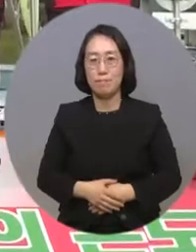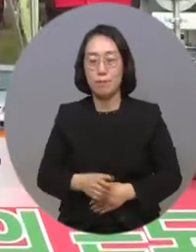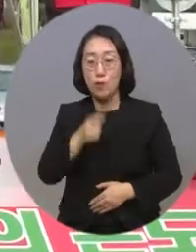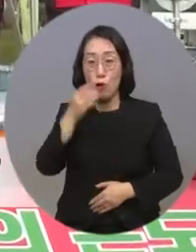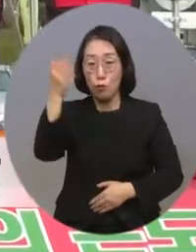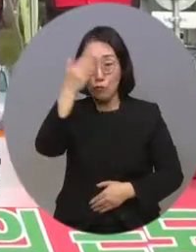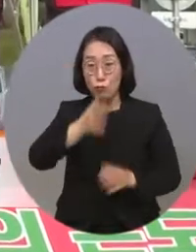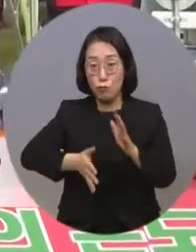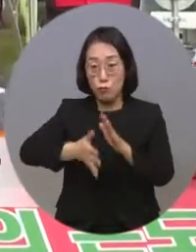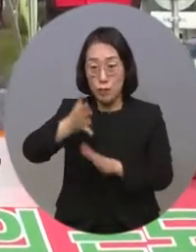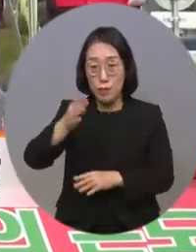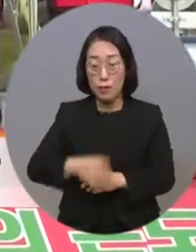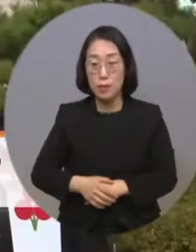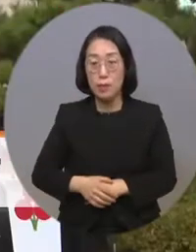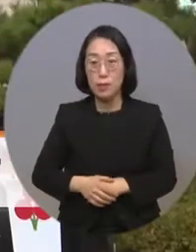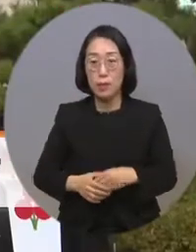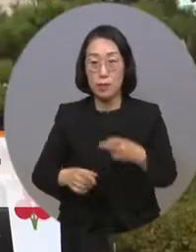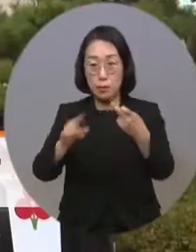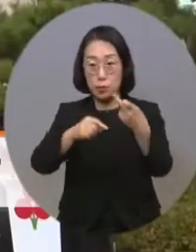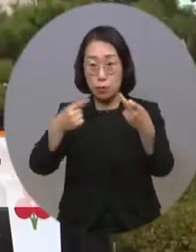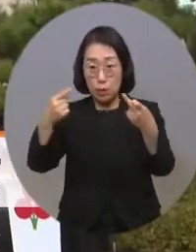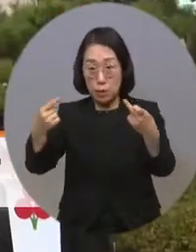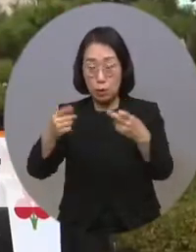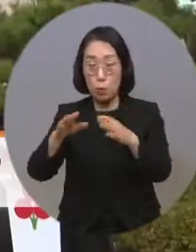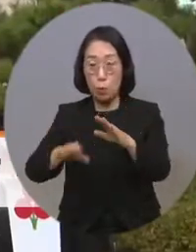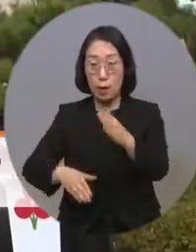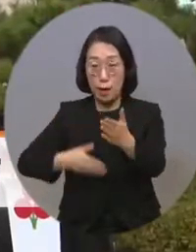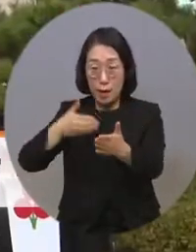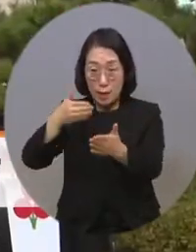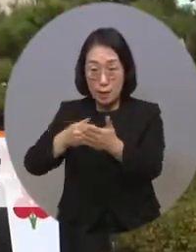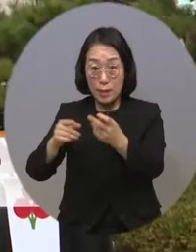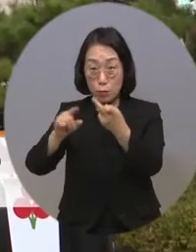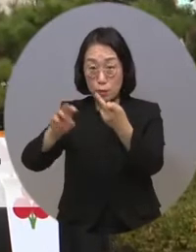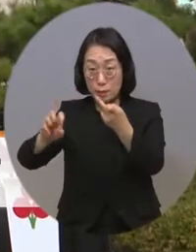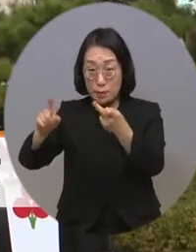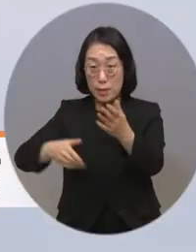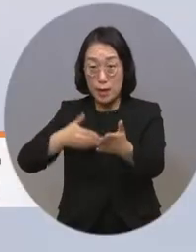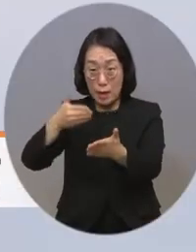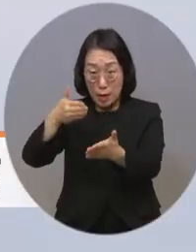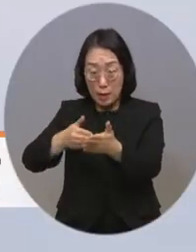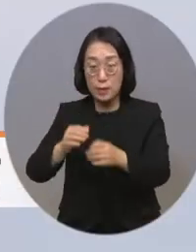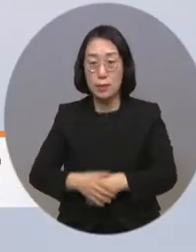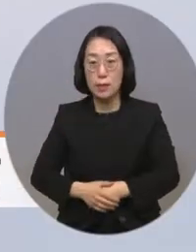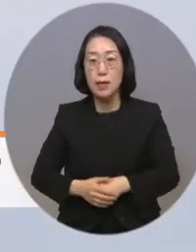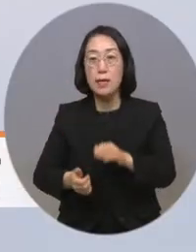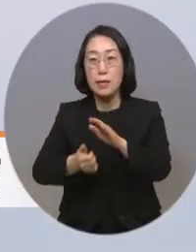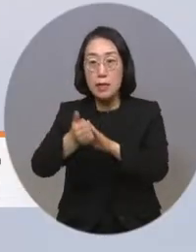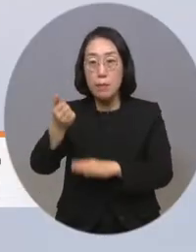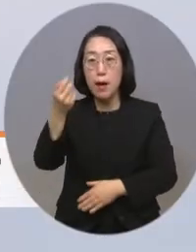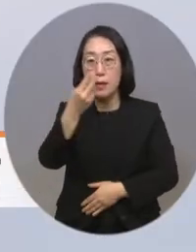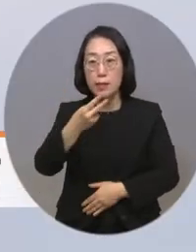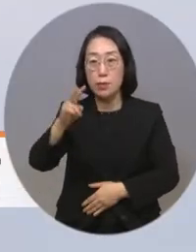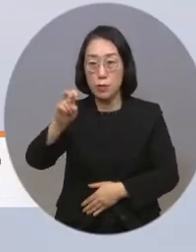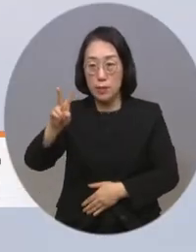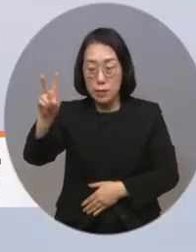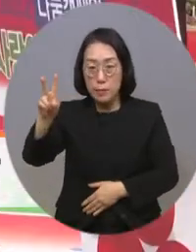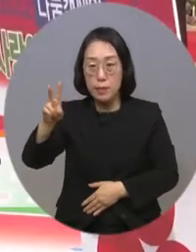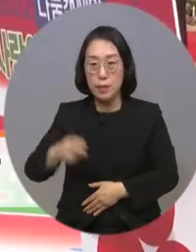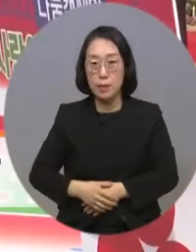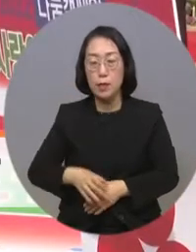여수시는 지난해 12월 1일부터 올해 1월 31일까지 62일간 진행한 희망 2022 나눔